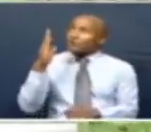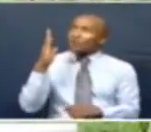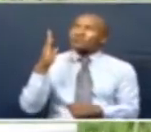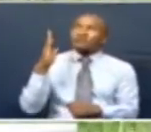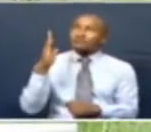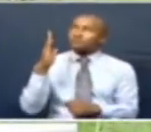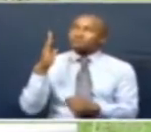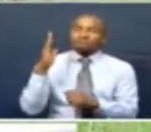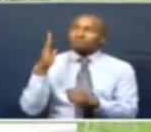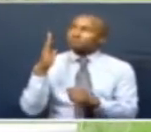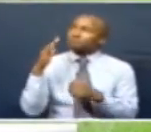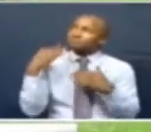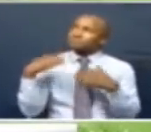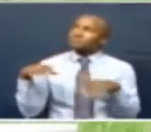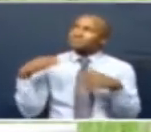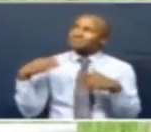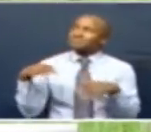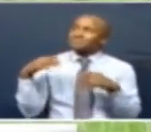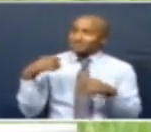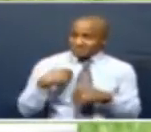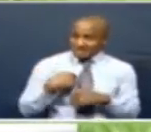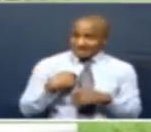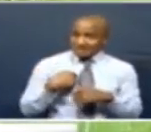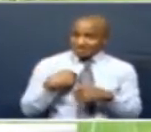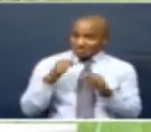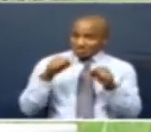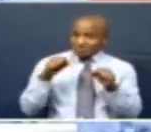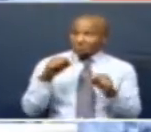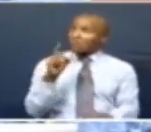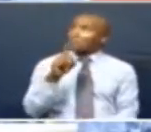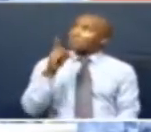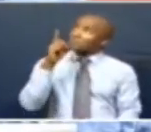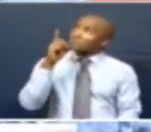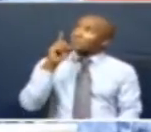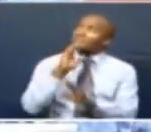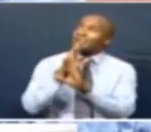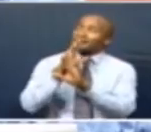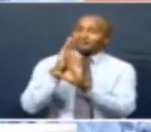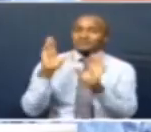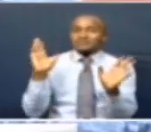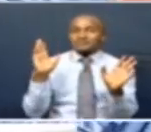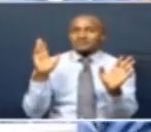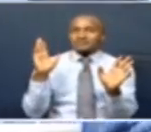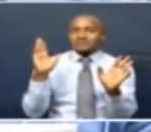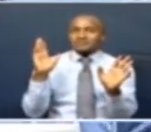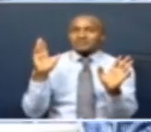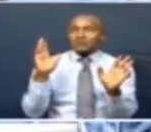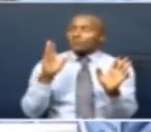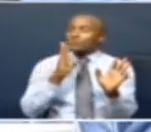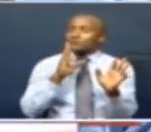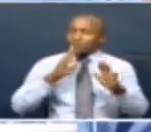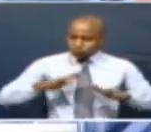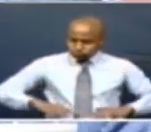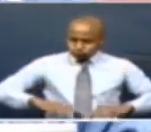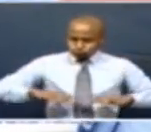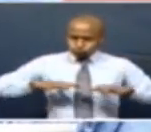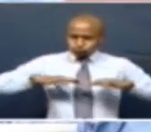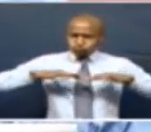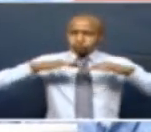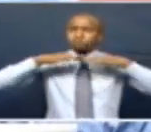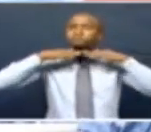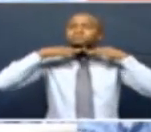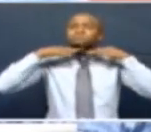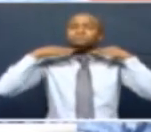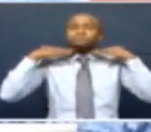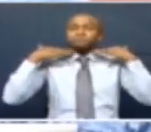Jumari nimetoka, sio mimi. Ni Mungu tu. Mimi kusimama hivi tu maji ilikuwa inafika hapa. Karibu na shingo.